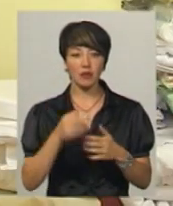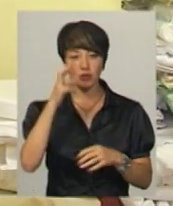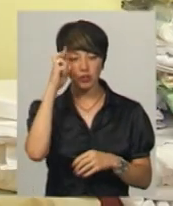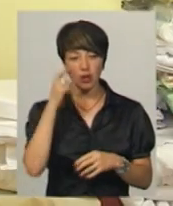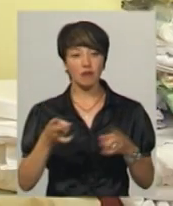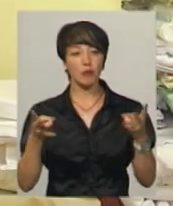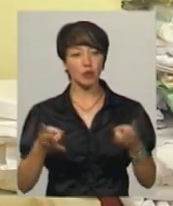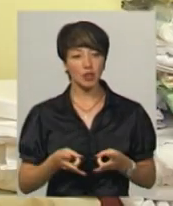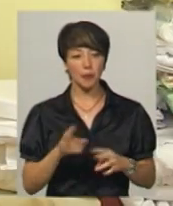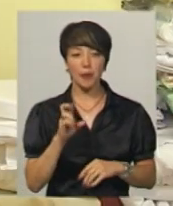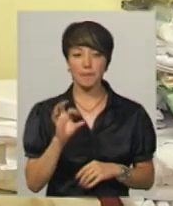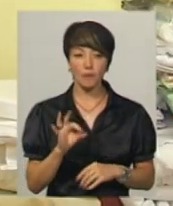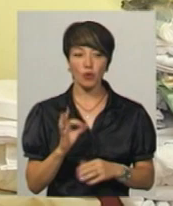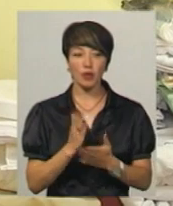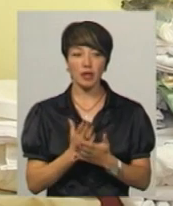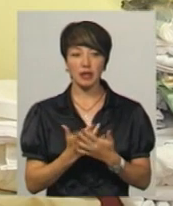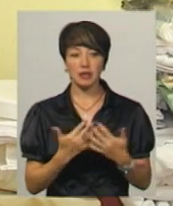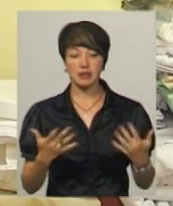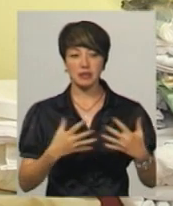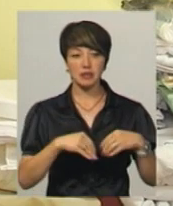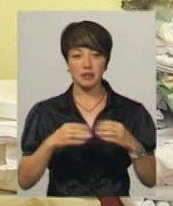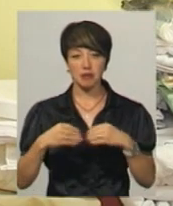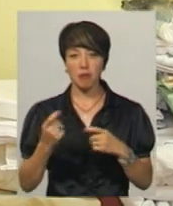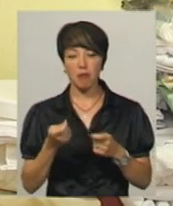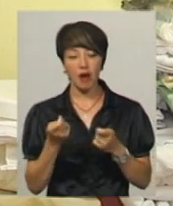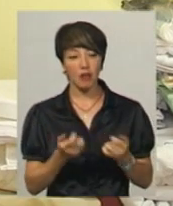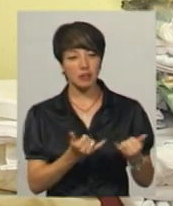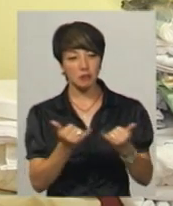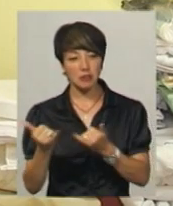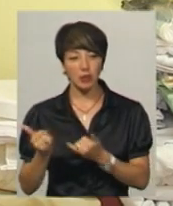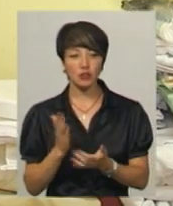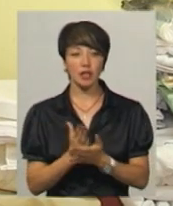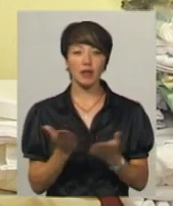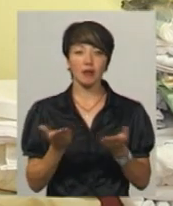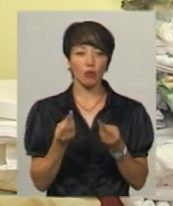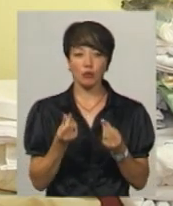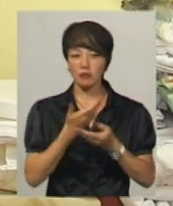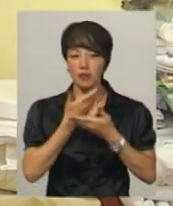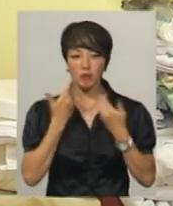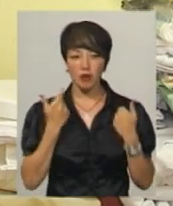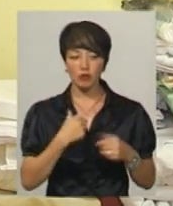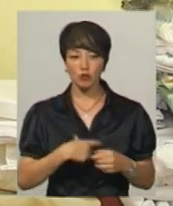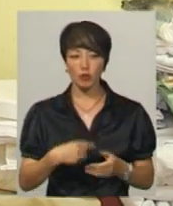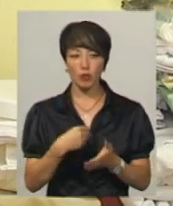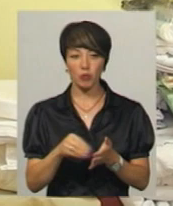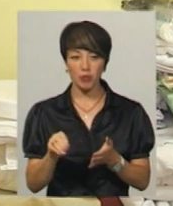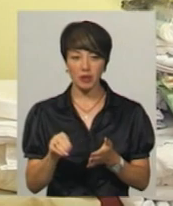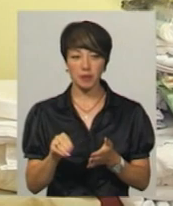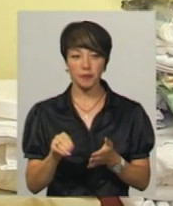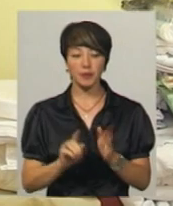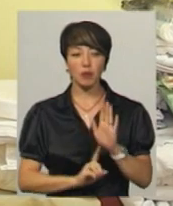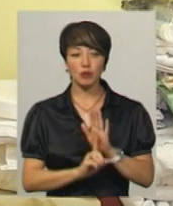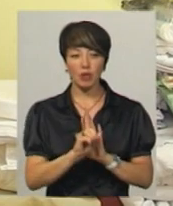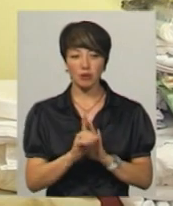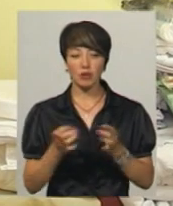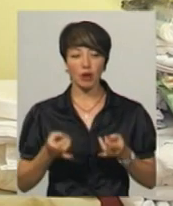нам потрібна, бо тому що є різні сім'ї, є малозабезпечені, і є, які не мають коштів собі купити для початку,